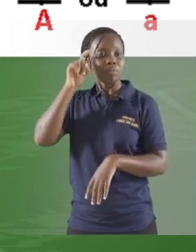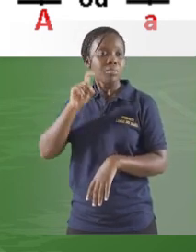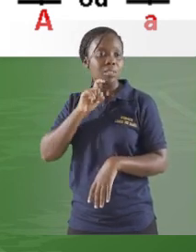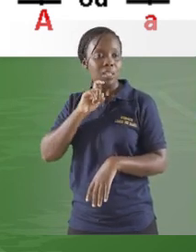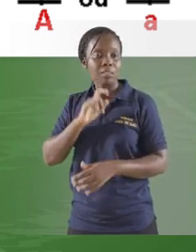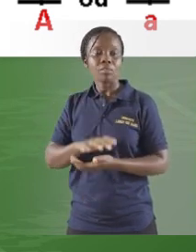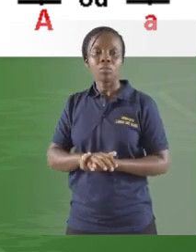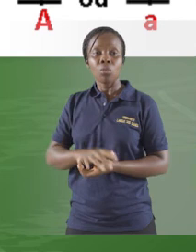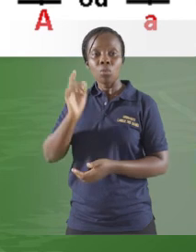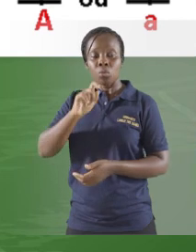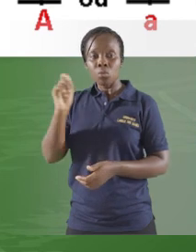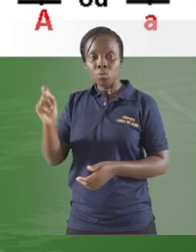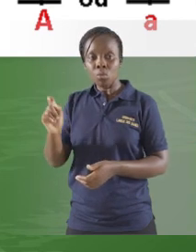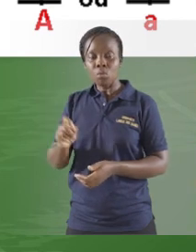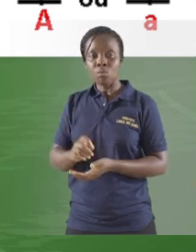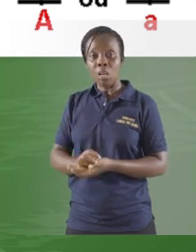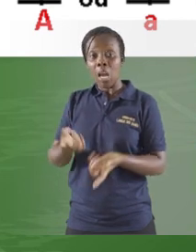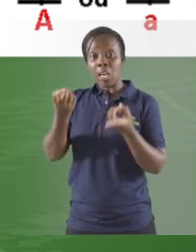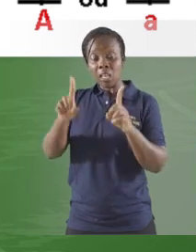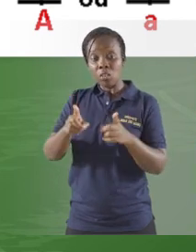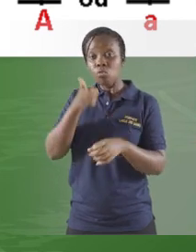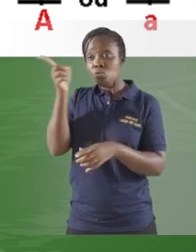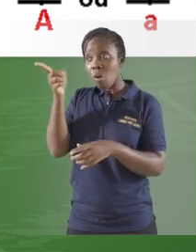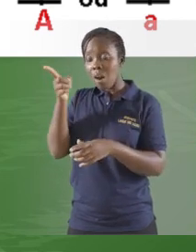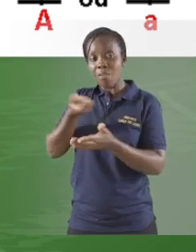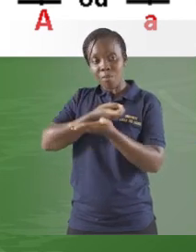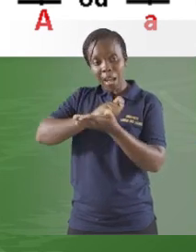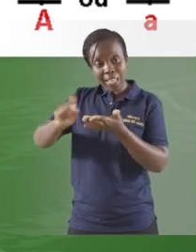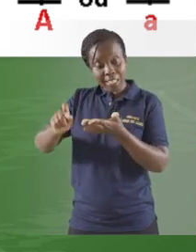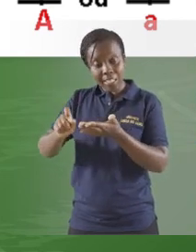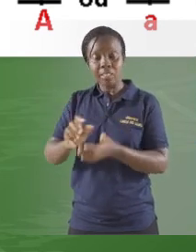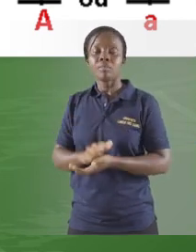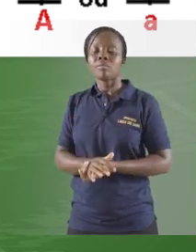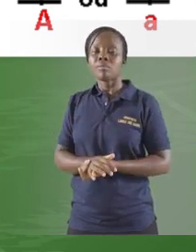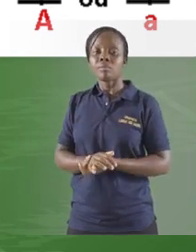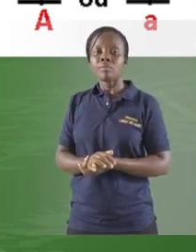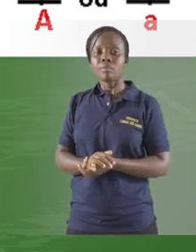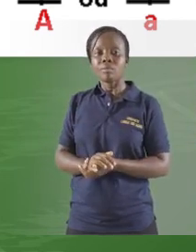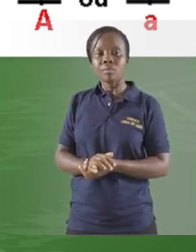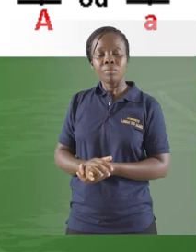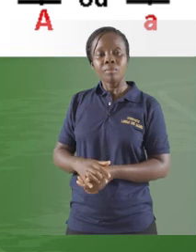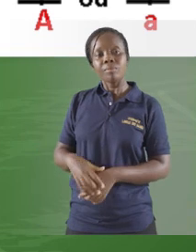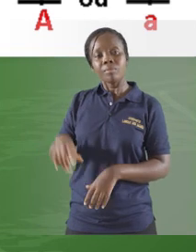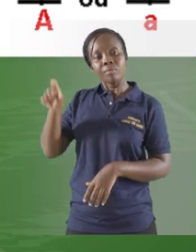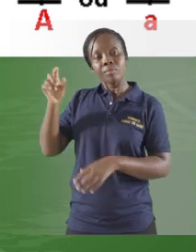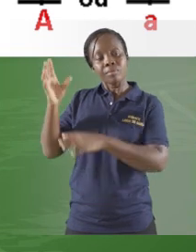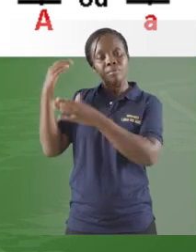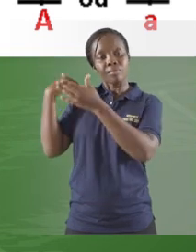vous ne devez plus transcrire les chromosomes X